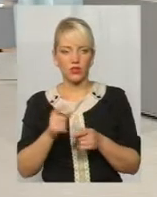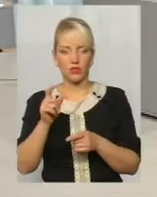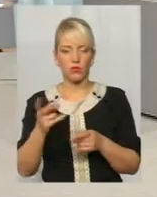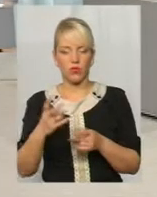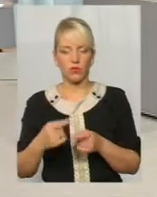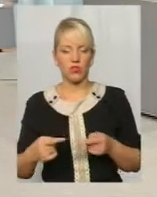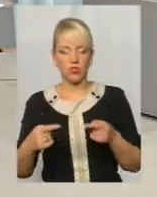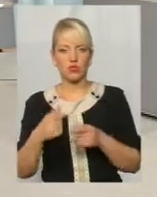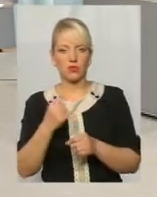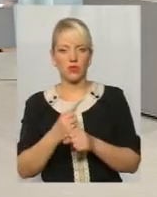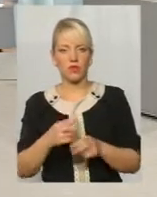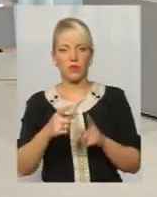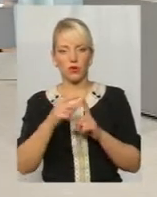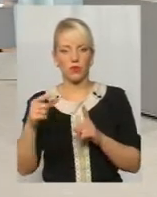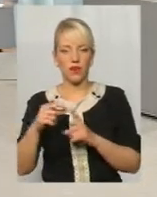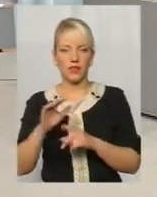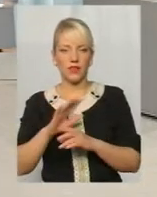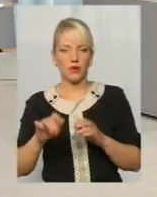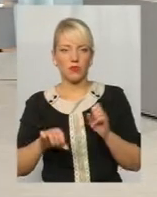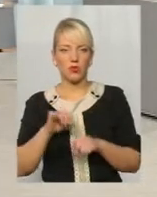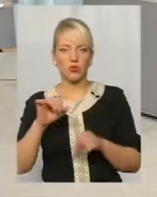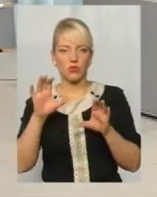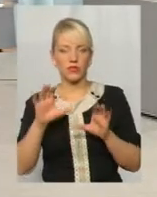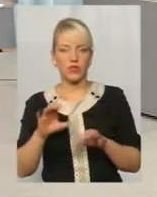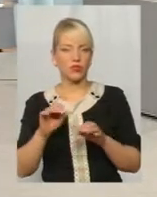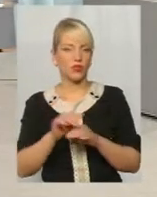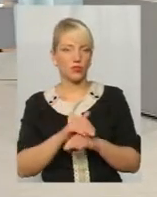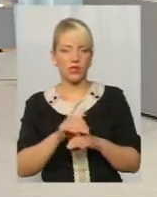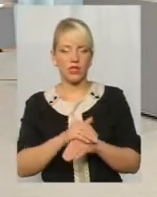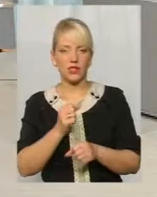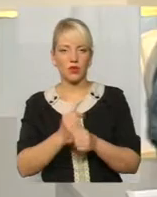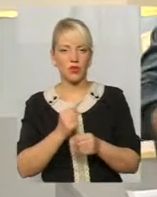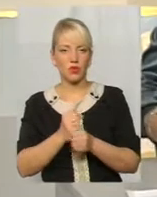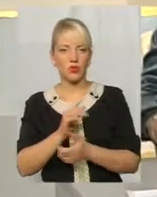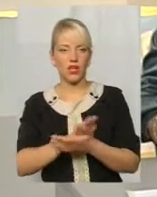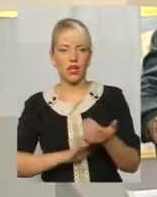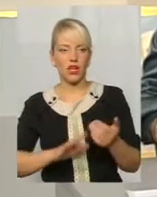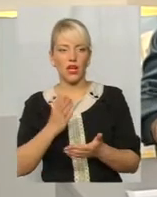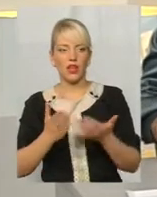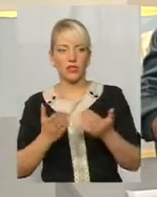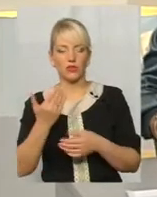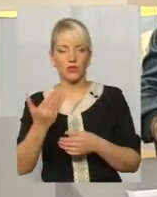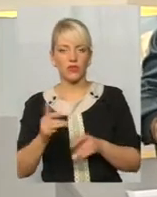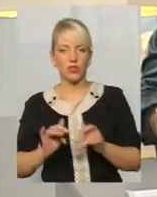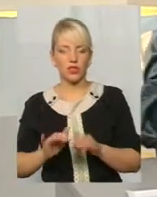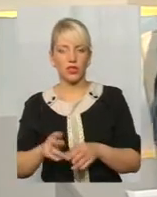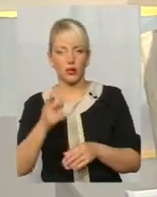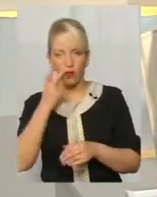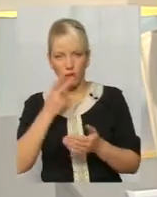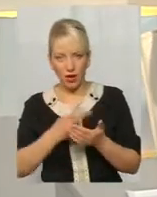чітко, відповідно до правил, не порушувати закон і, будь ласка, працюй далі. Якщо ж в твоїх діях